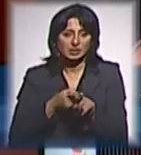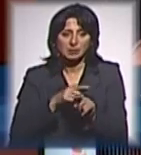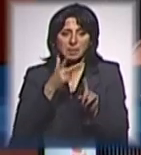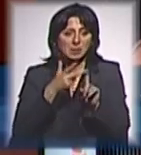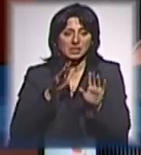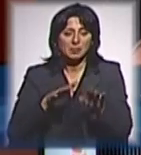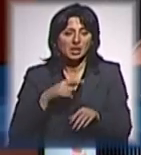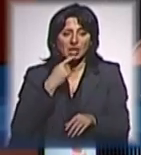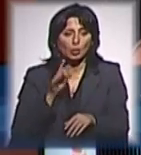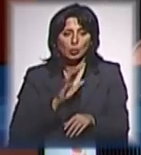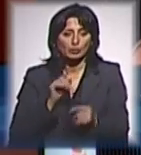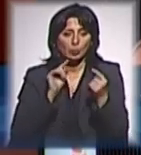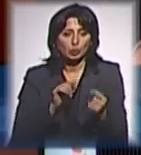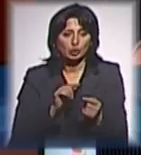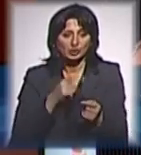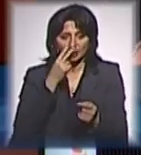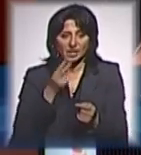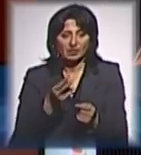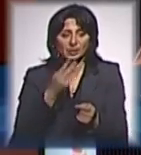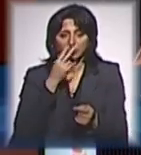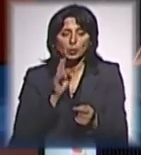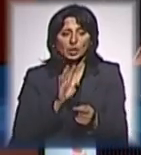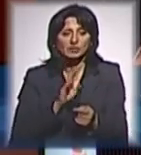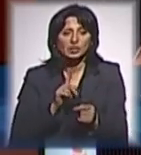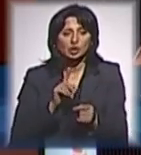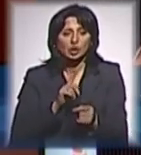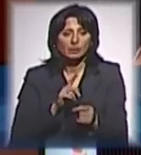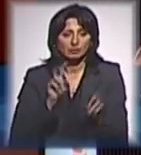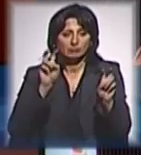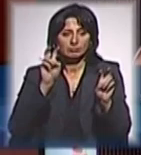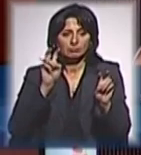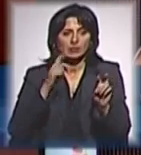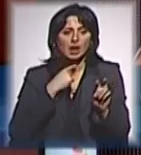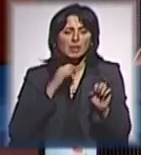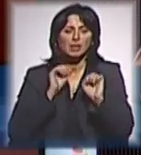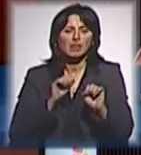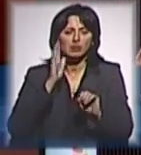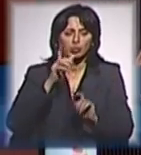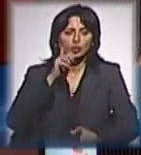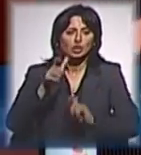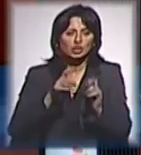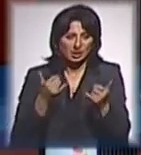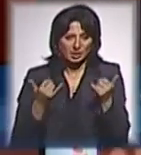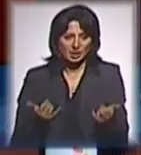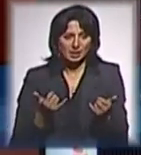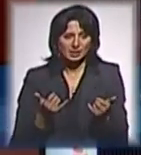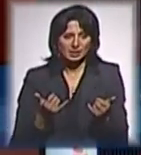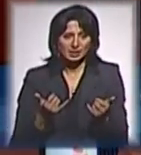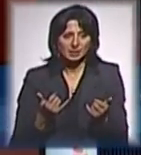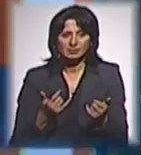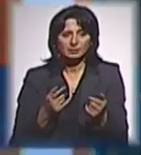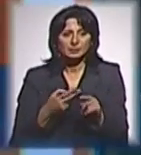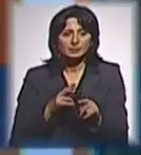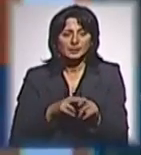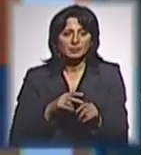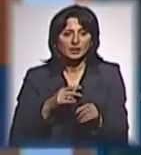მესამე ადგილს არ გამოუთქვებს დიდი პროტესტები თქვენ გახსოვთ მიუხედავად იმისა რომ დაანონსებული იყო რომ ხმებს დავიცავთ და ასე შემდგომ. დღესაც ეს არის გარიგება, მე